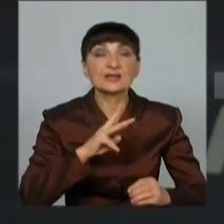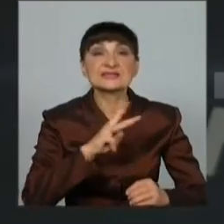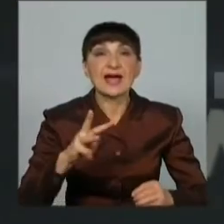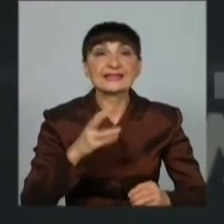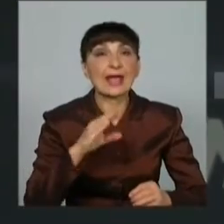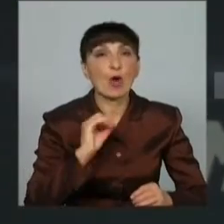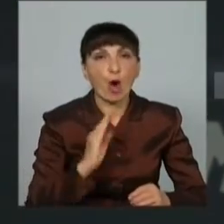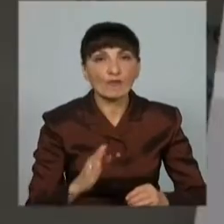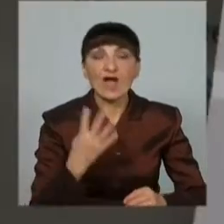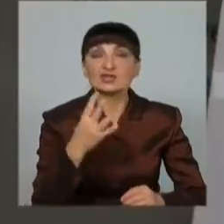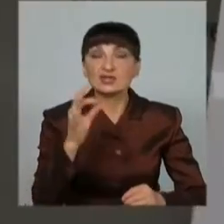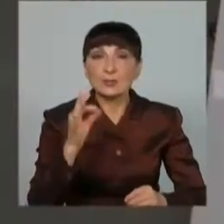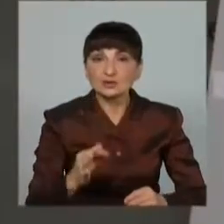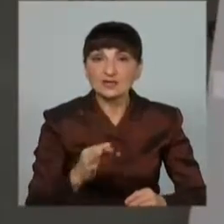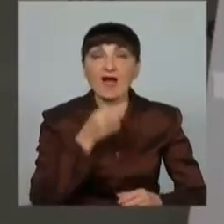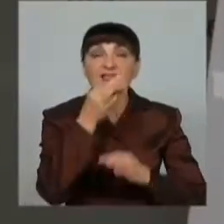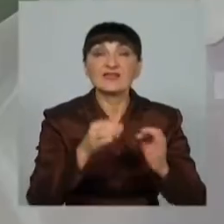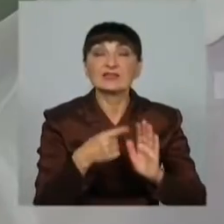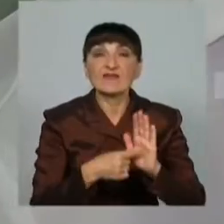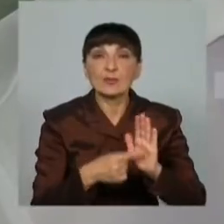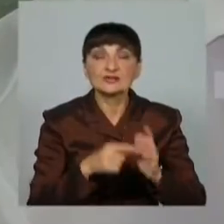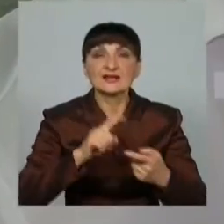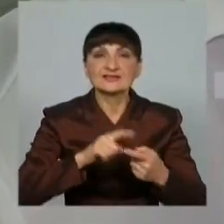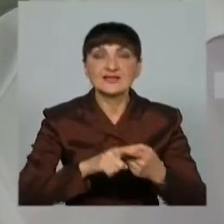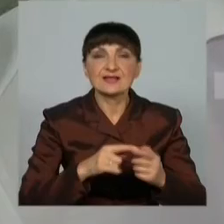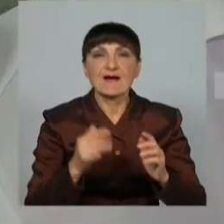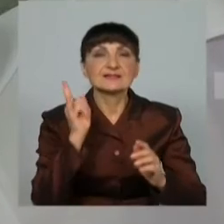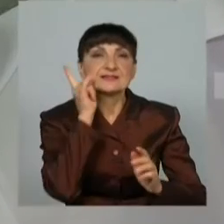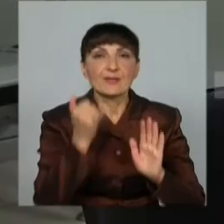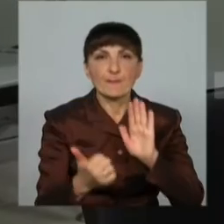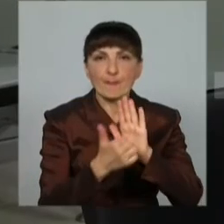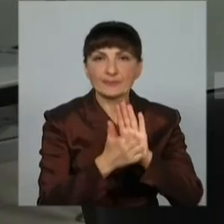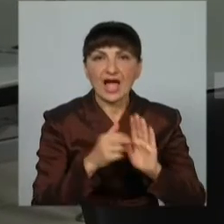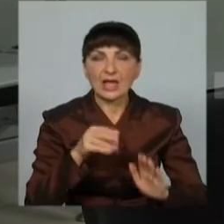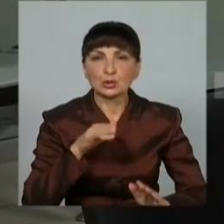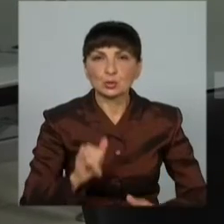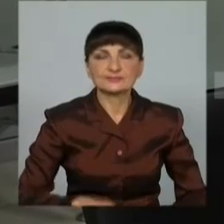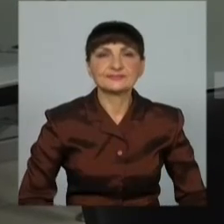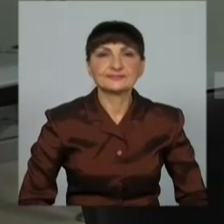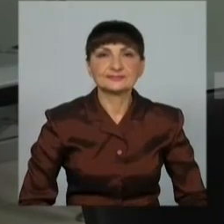egov.kz. 4% жителей ответили на вопросы посредством мобильного приложения iTo.